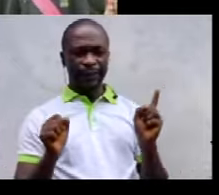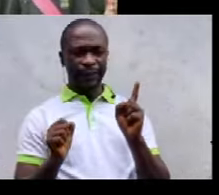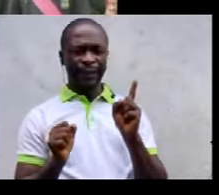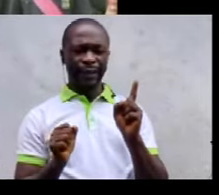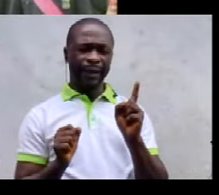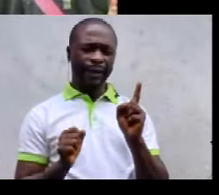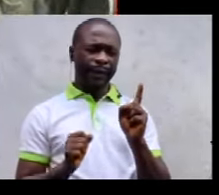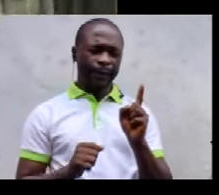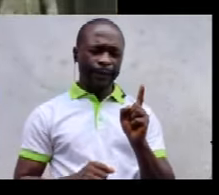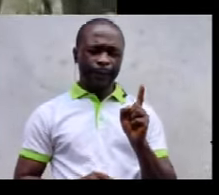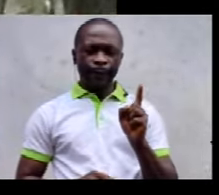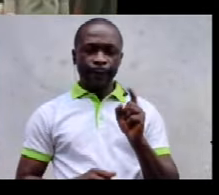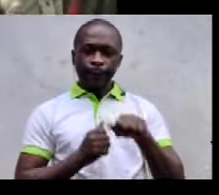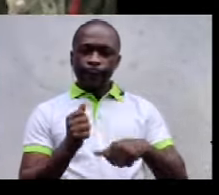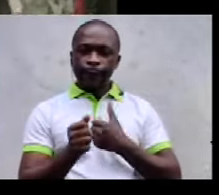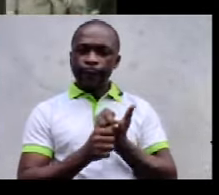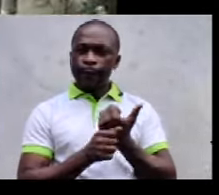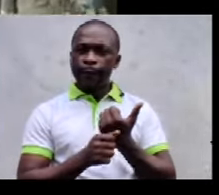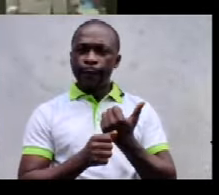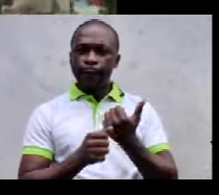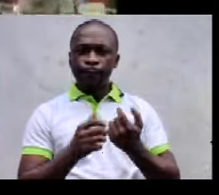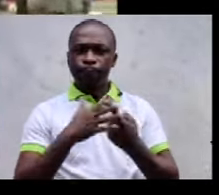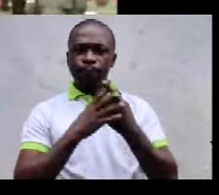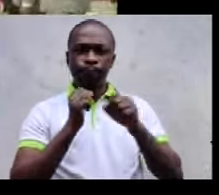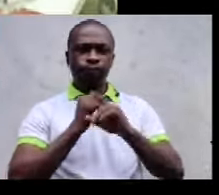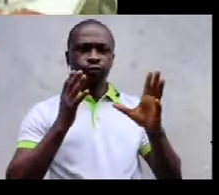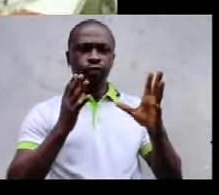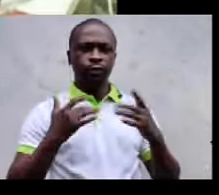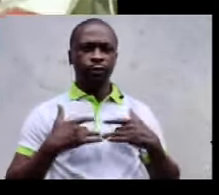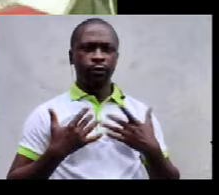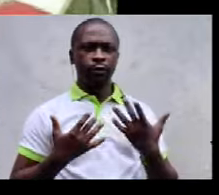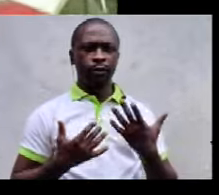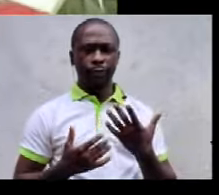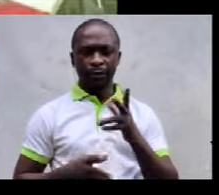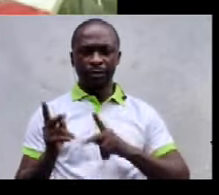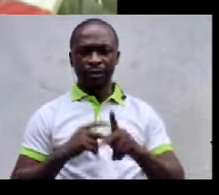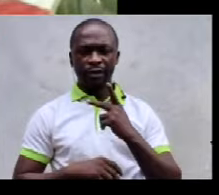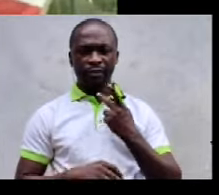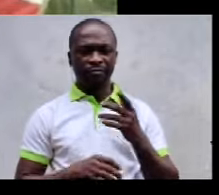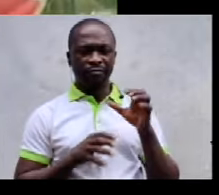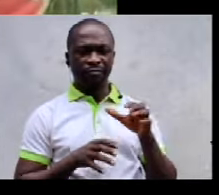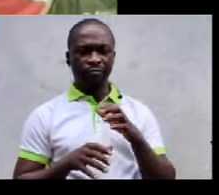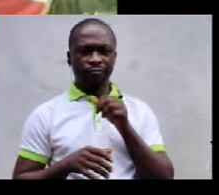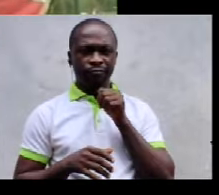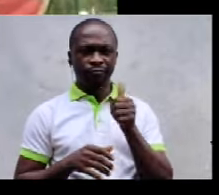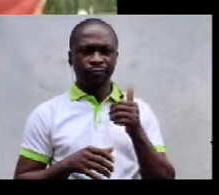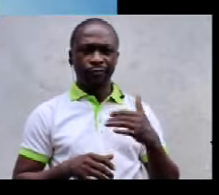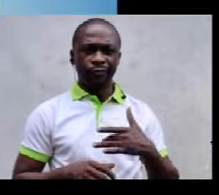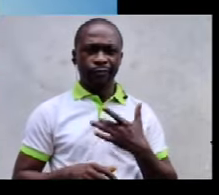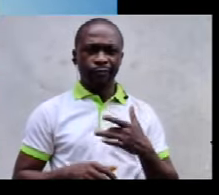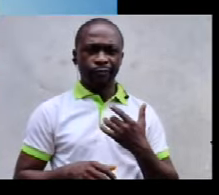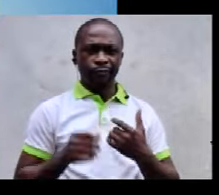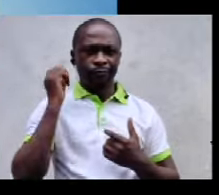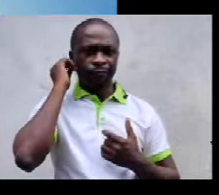Obiangema, c'est la négligence qui aurait conduit à ce drame. Il a instruit une enquête pour établir les responsabilités. Hier,